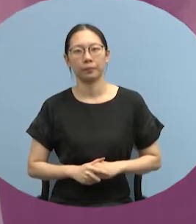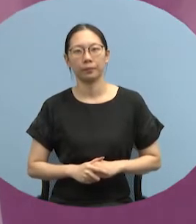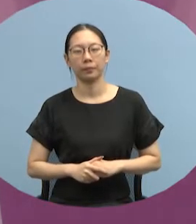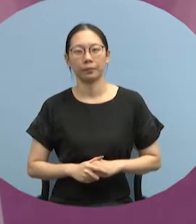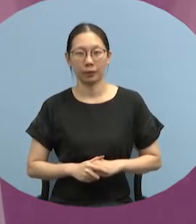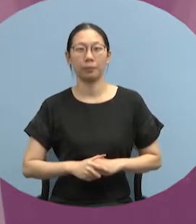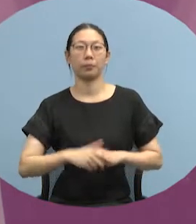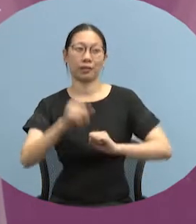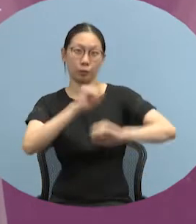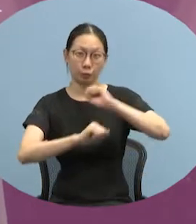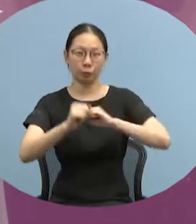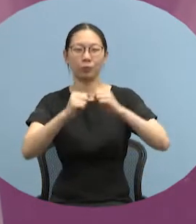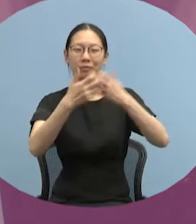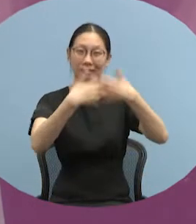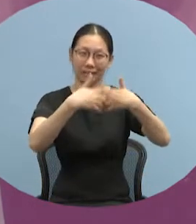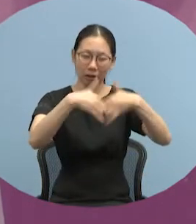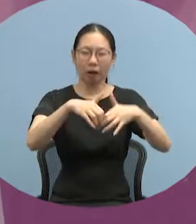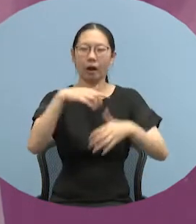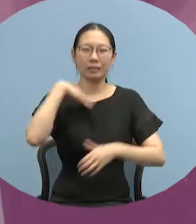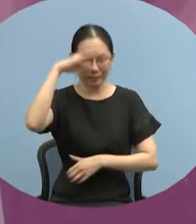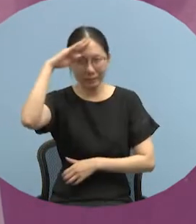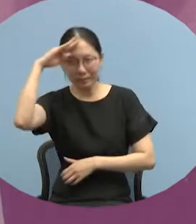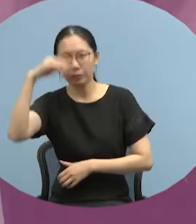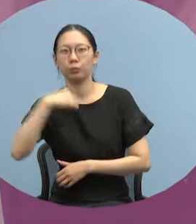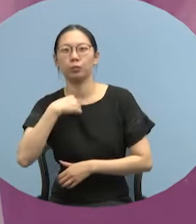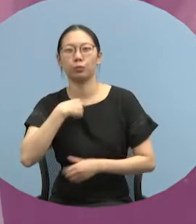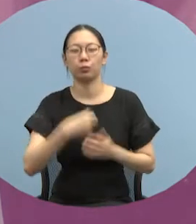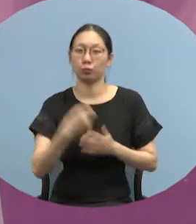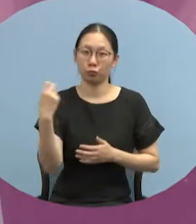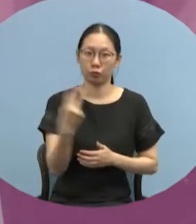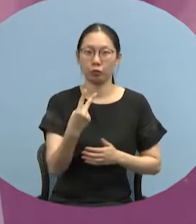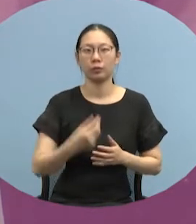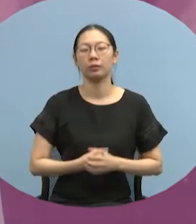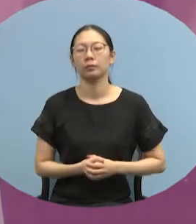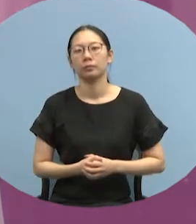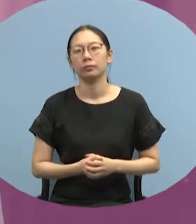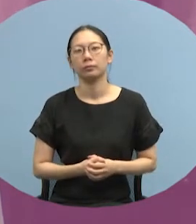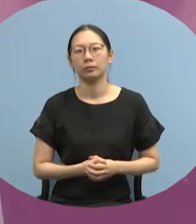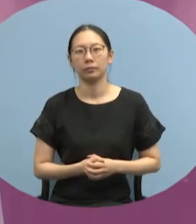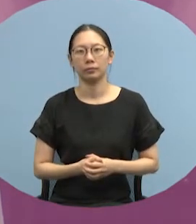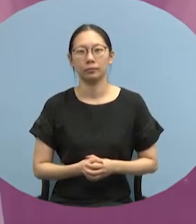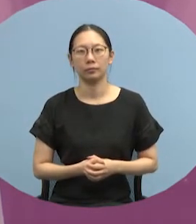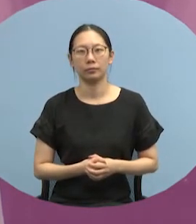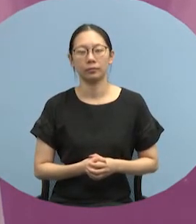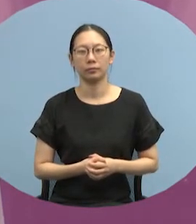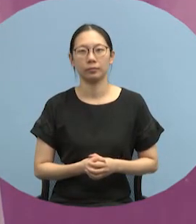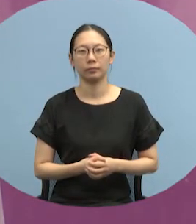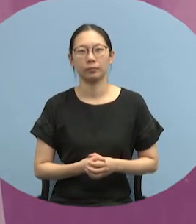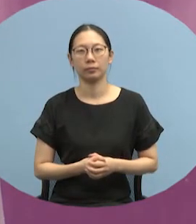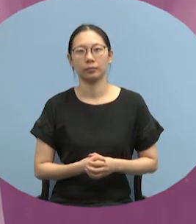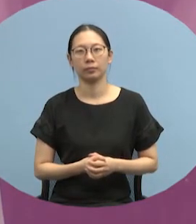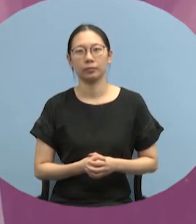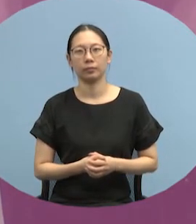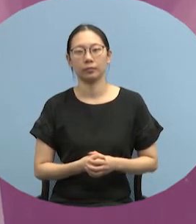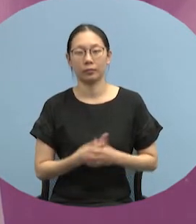的主辦機構致歉，亦都藉此機會對向我送上祝福